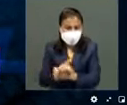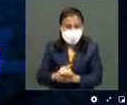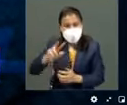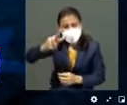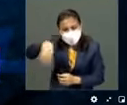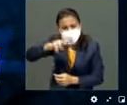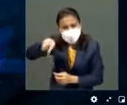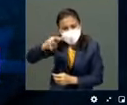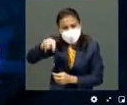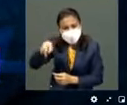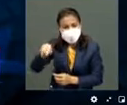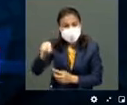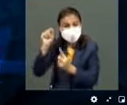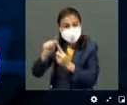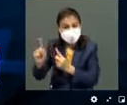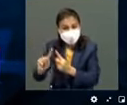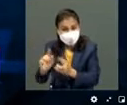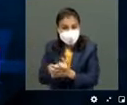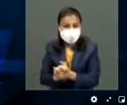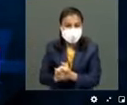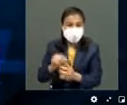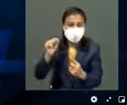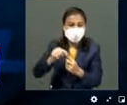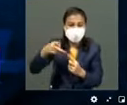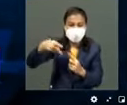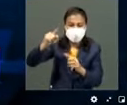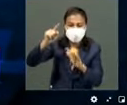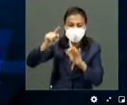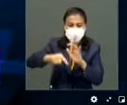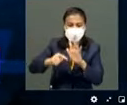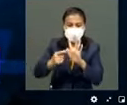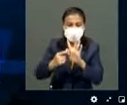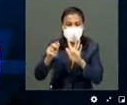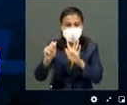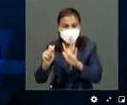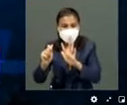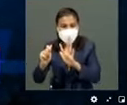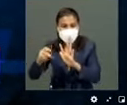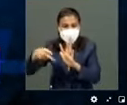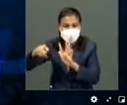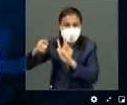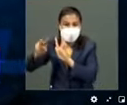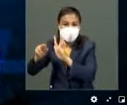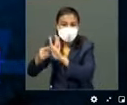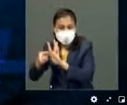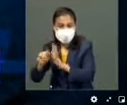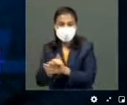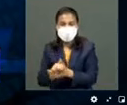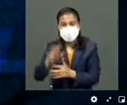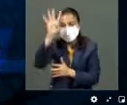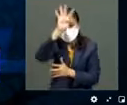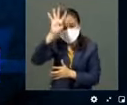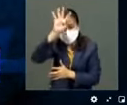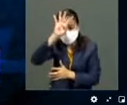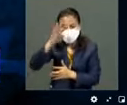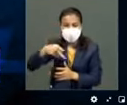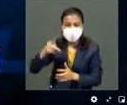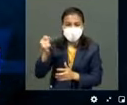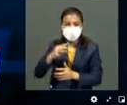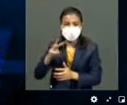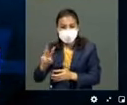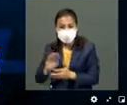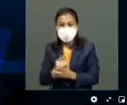จเพิ่มเติมก็จะได้แก่ป้อมปราบศัตรูพ่ายคลองเตยปทุมวันดินแดงลาดพร้าวราชเ